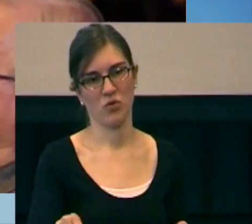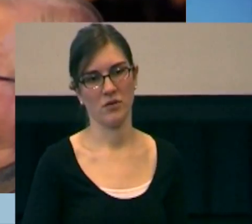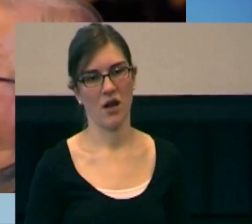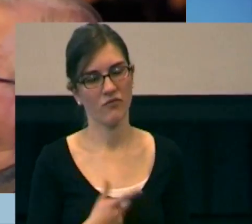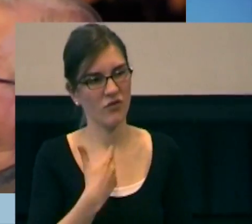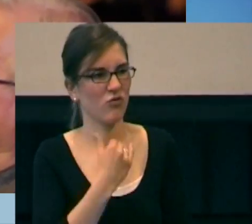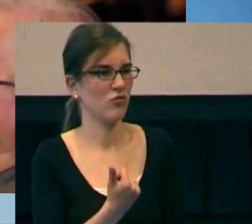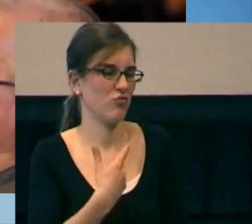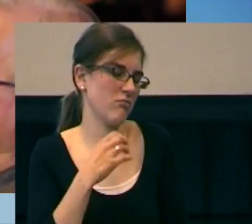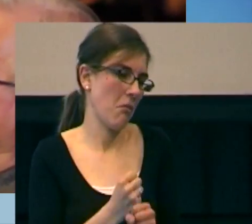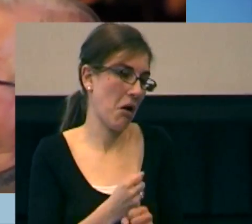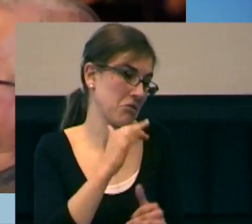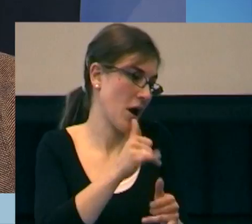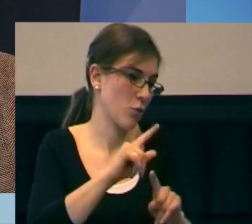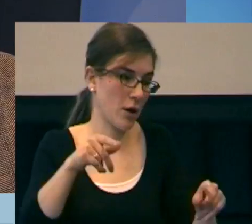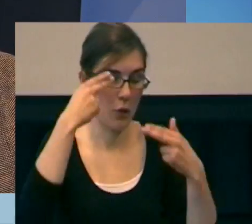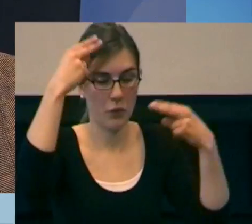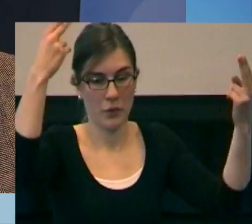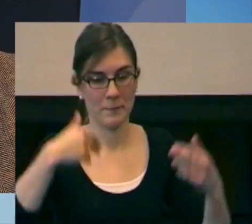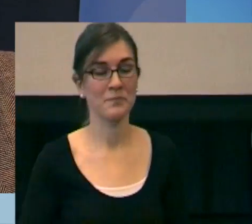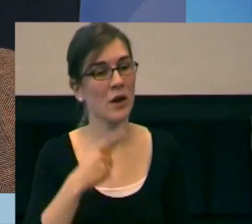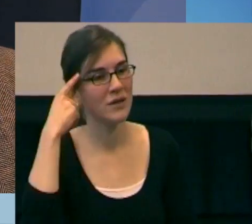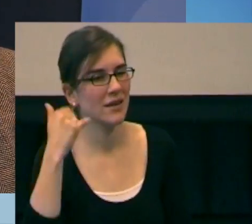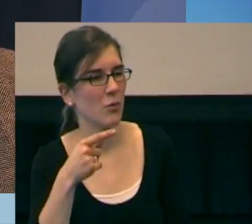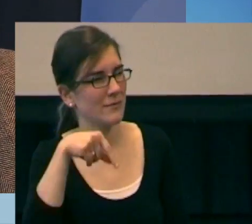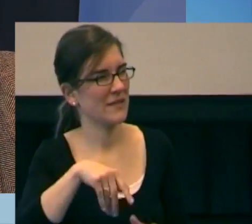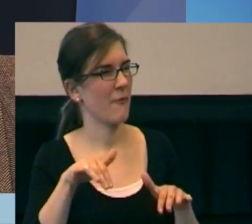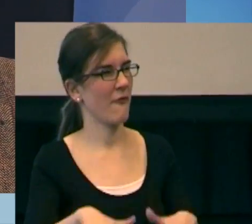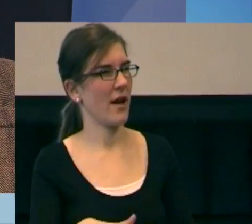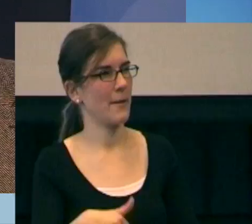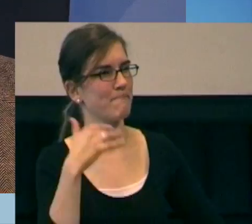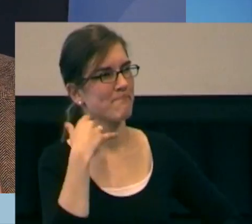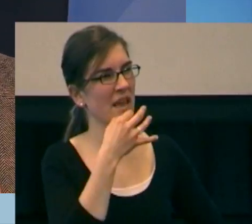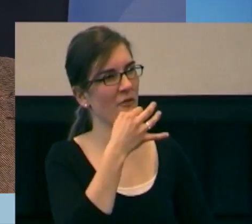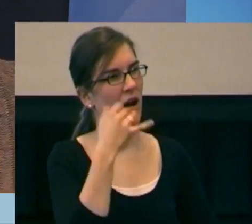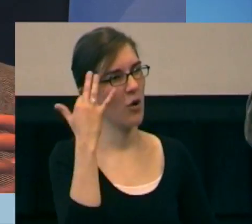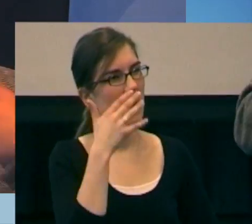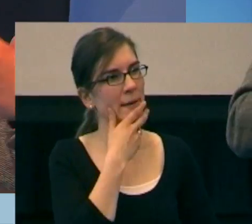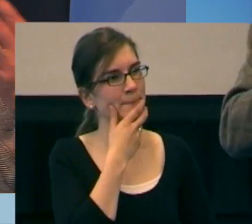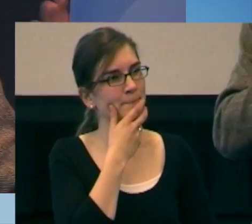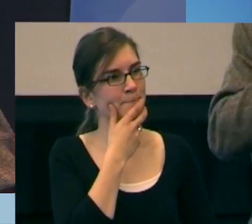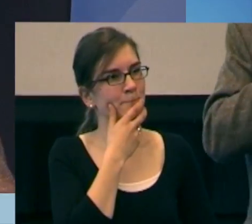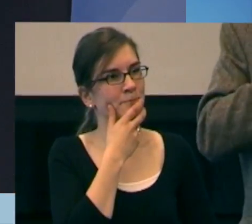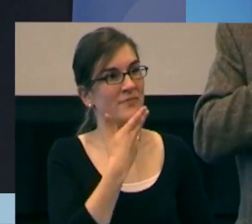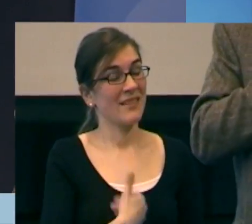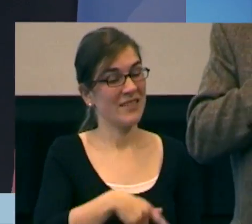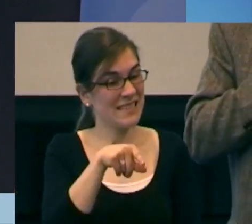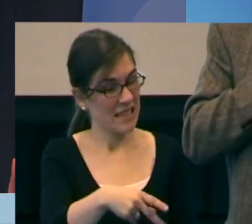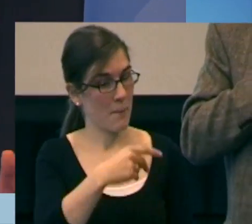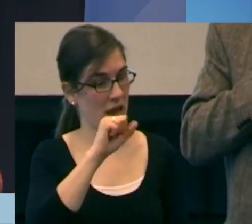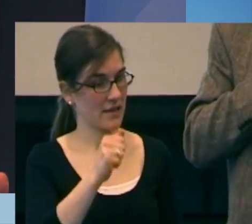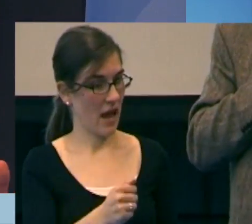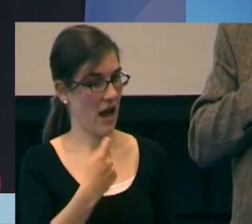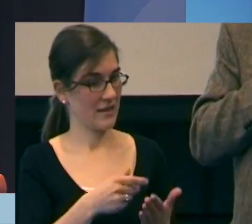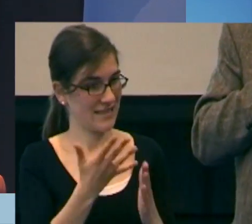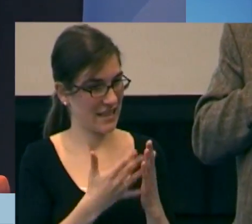einlässt. und ich glaube, es geht in dem Fall um die Frage nicht nur sich zu überlegen, will ich diesen PSA